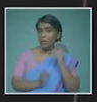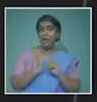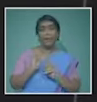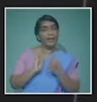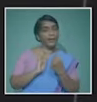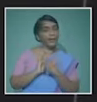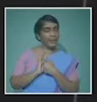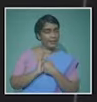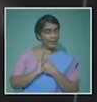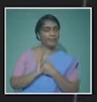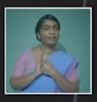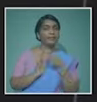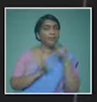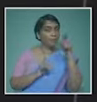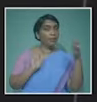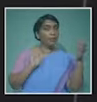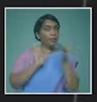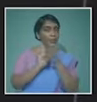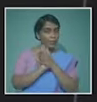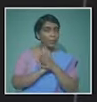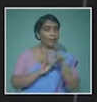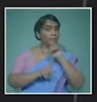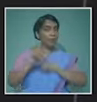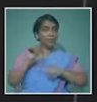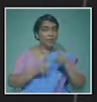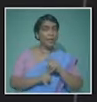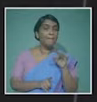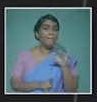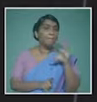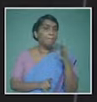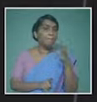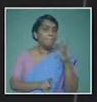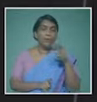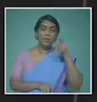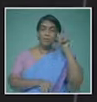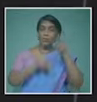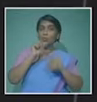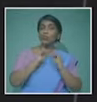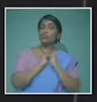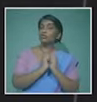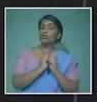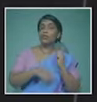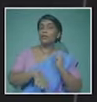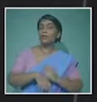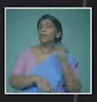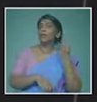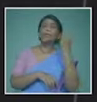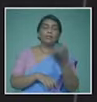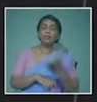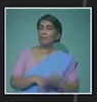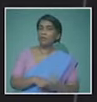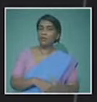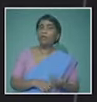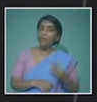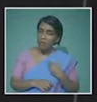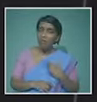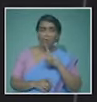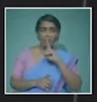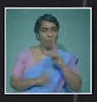உங்களோடு பேசுவதை கொண்டு ஒரு 500 பேருக்கு வேலை வாய்ப்பு கொடுத்தால் நீங்கள் சொல்வதை கேட்பது நான் தயாராகும். ஆகையால் உங்களால் செய்ய